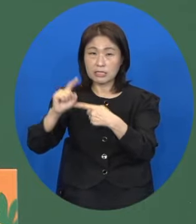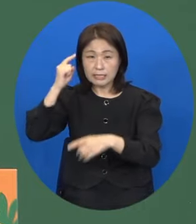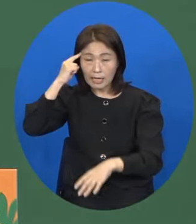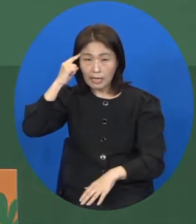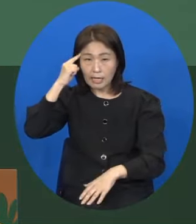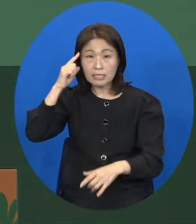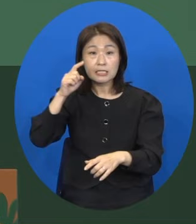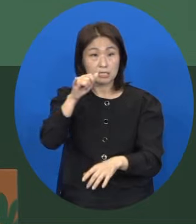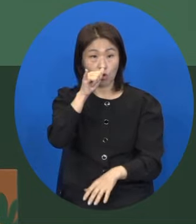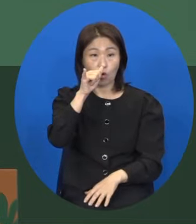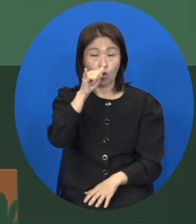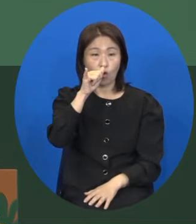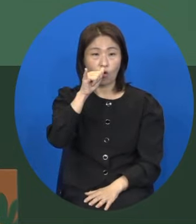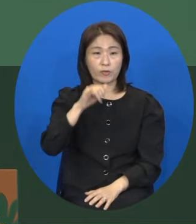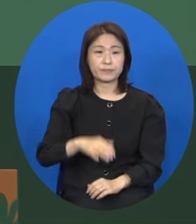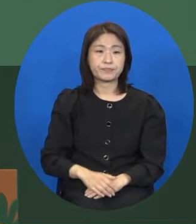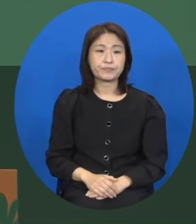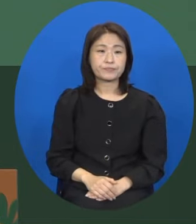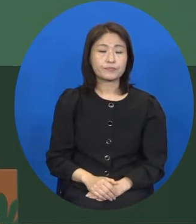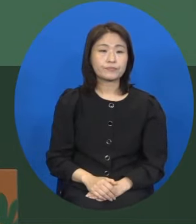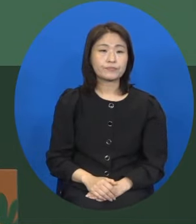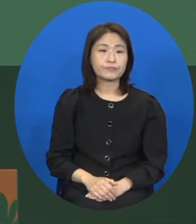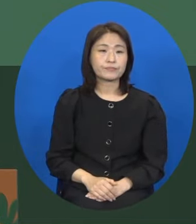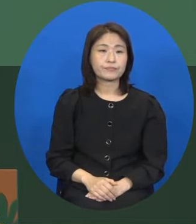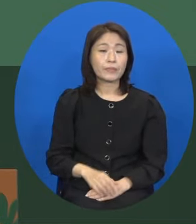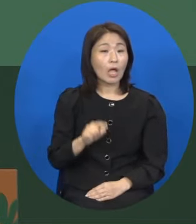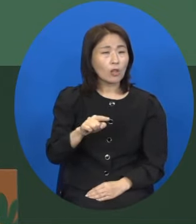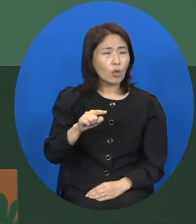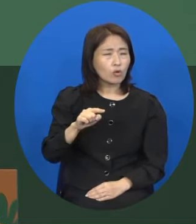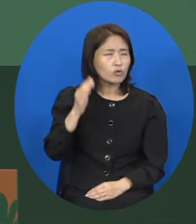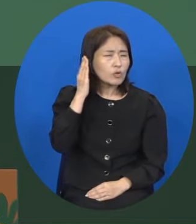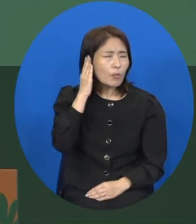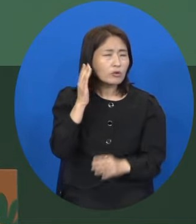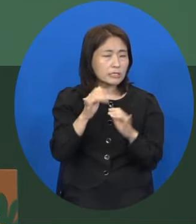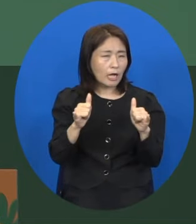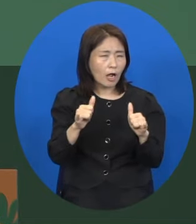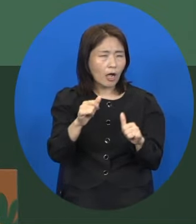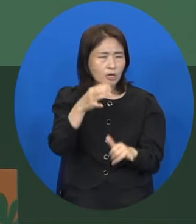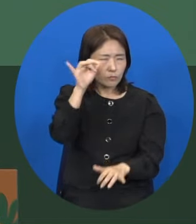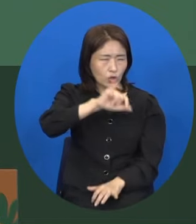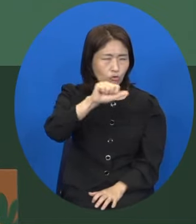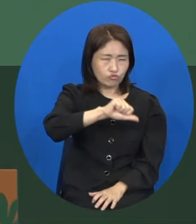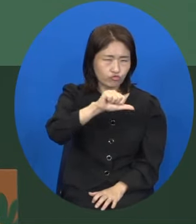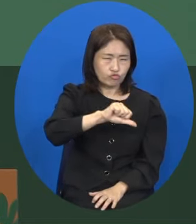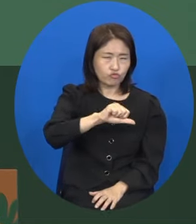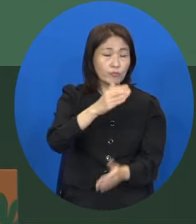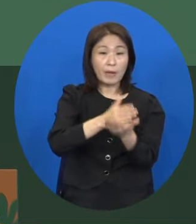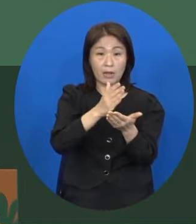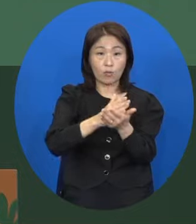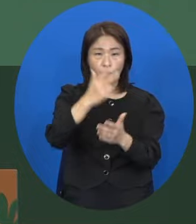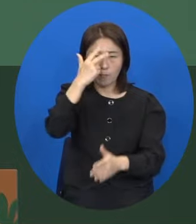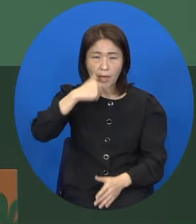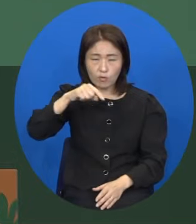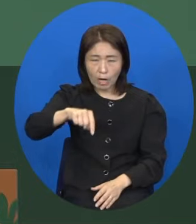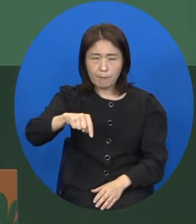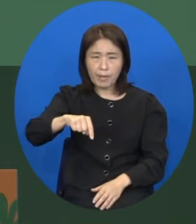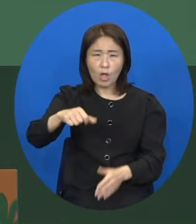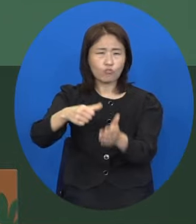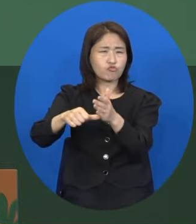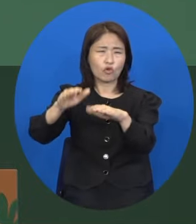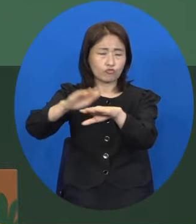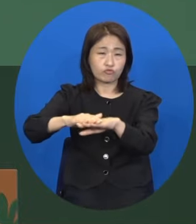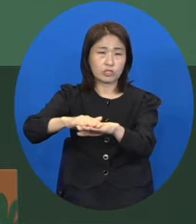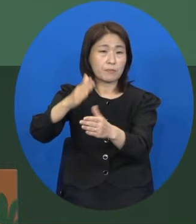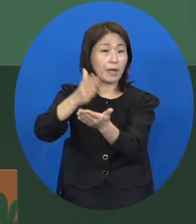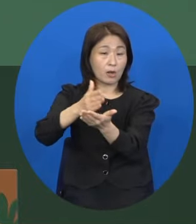대표적으로 레위기 19장 14절입니다. 너는 귀먹은 자를 저주하지 말며 맹인 앞에 장애물을 놓지 말고 내